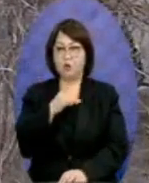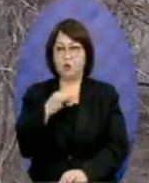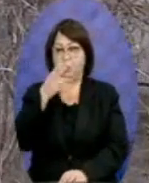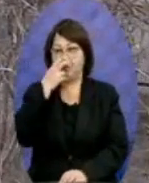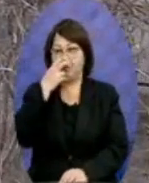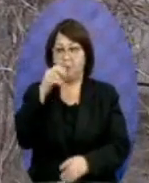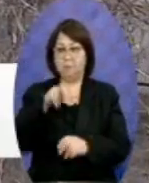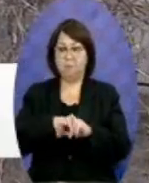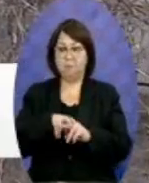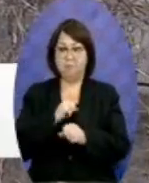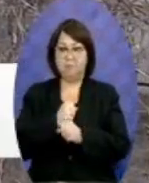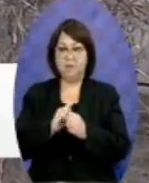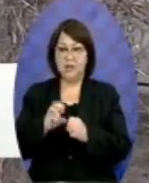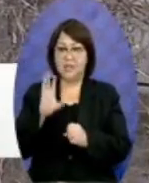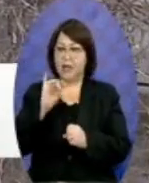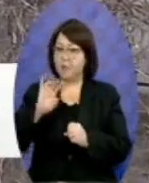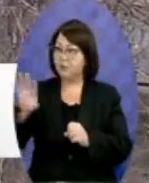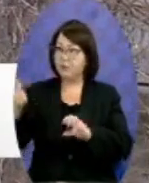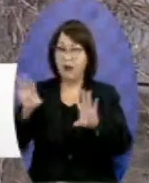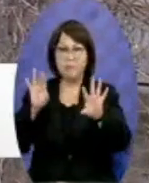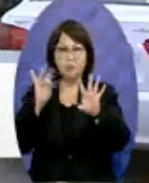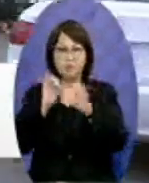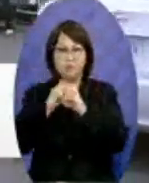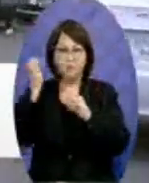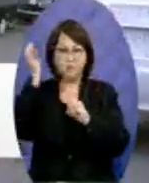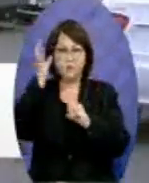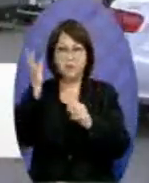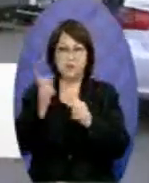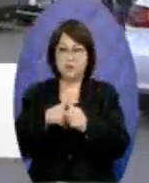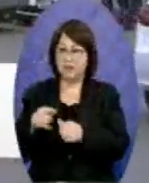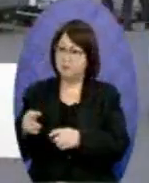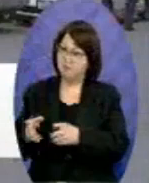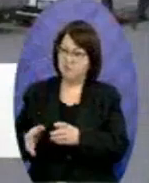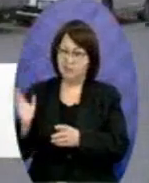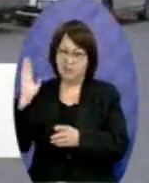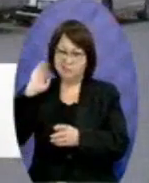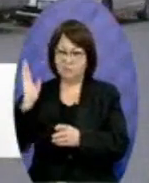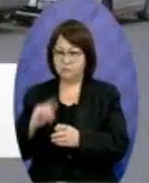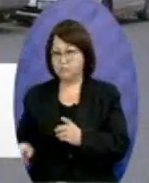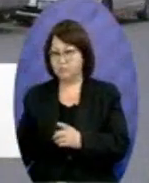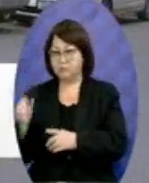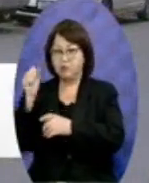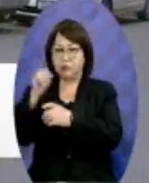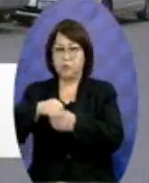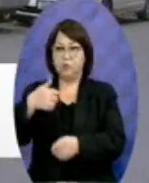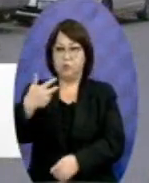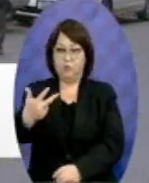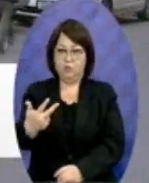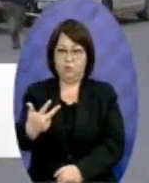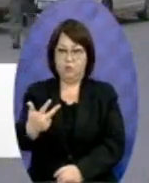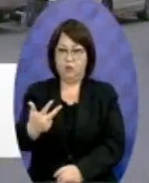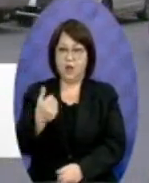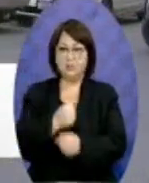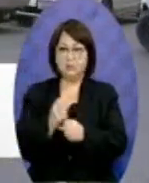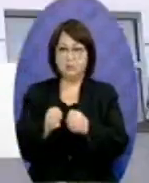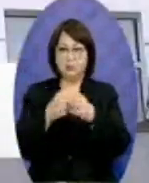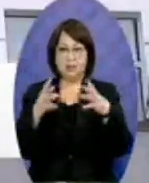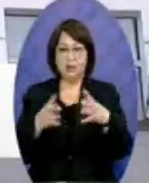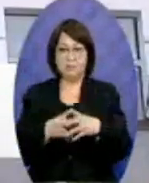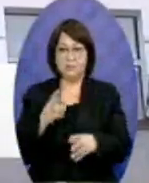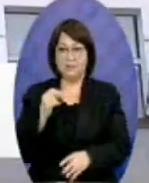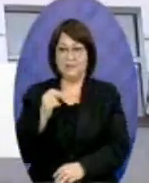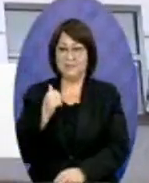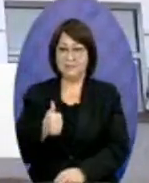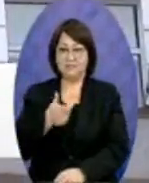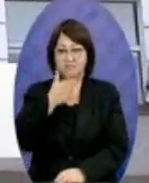шинээр орж ирсэн салбраа сайн мэдхгүй хин нэгний нэр нөлөөгөөр орж ажиллаж байгаа. Энэ 3 төрлийн алба хаагчдын аль алиных нь ажлын бүтээмт сайн байх магадлал